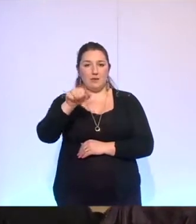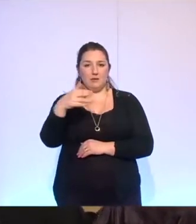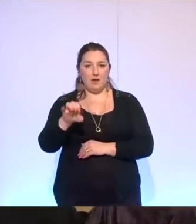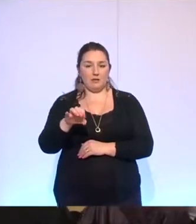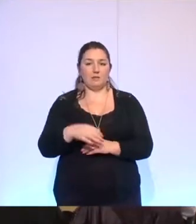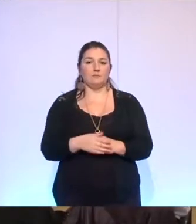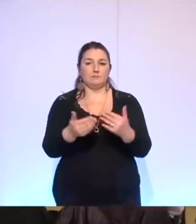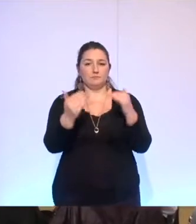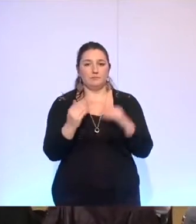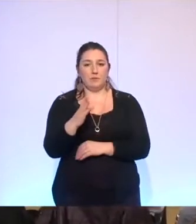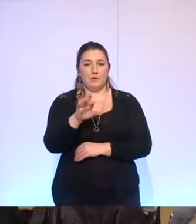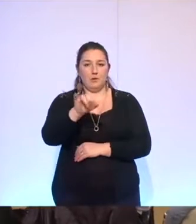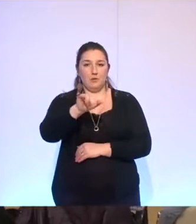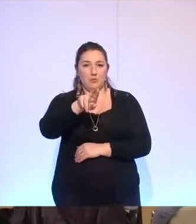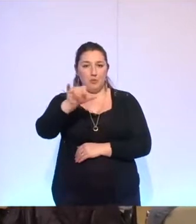Breuil Alain.